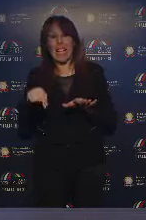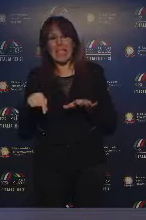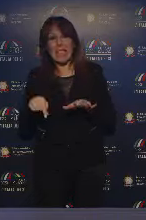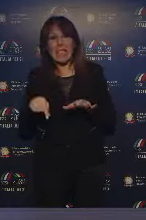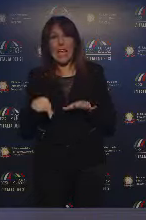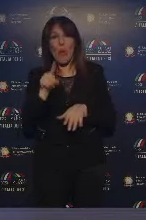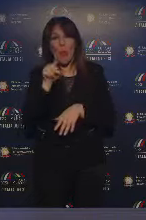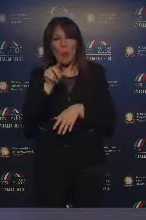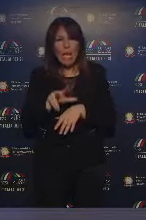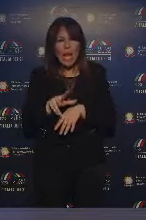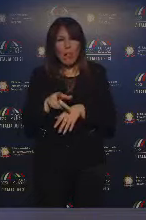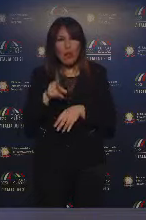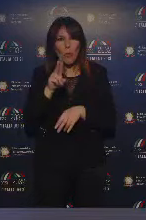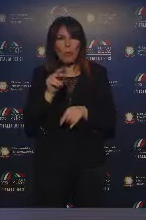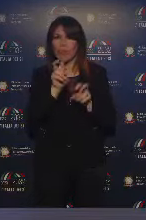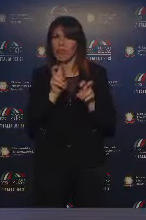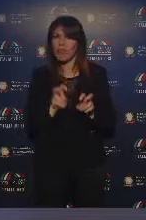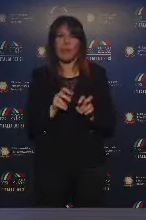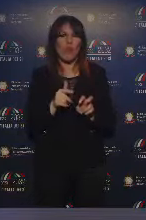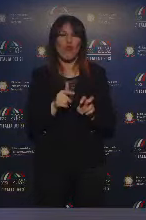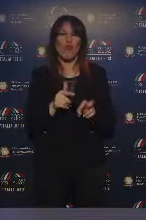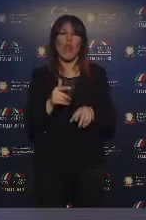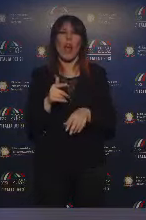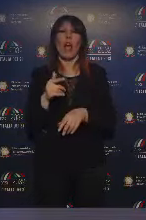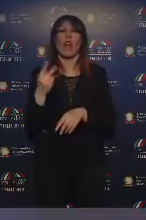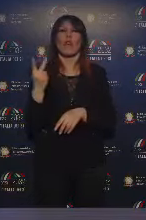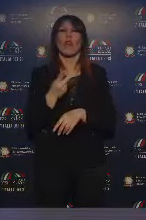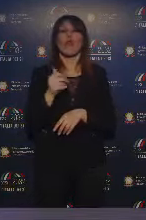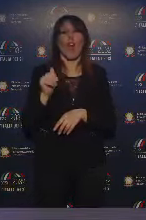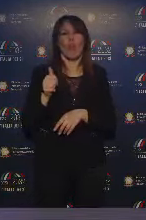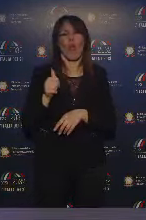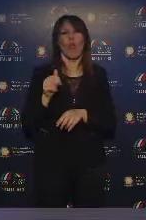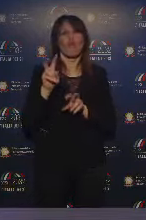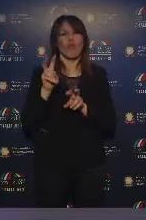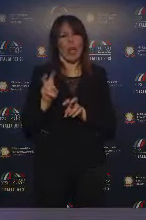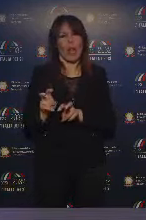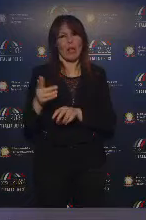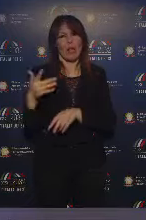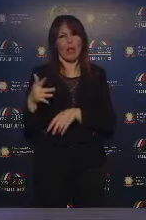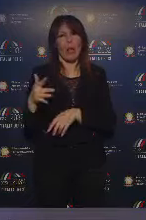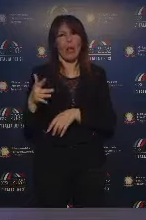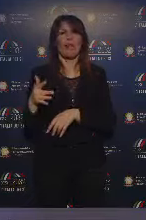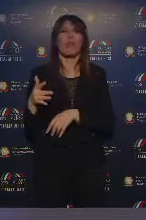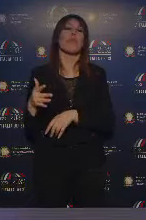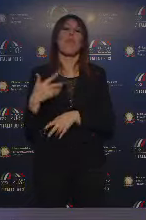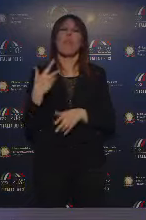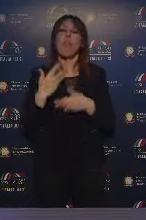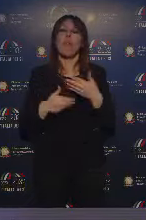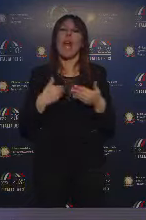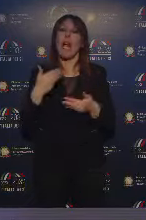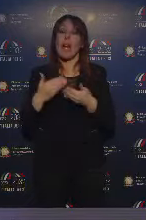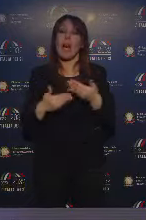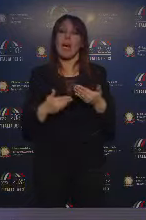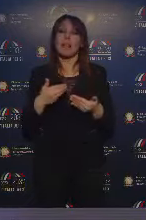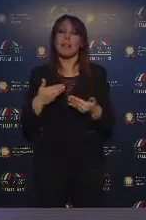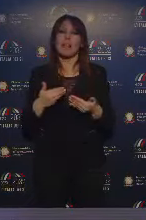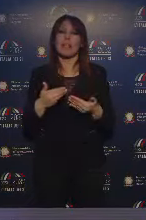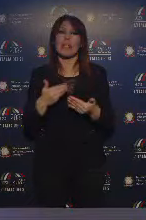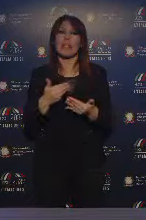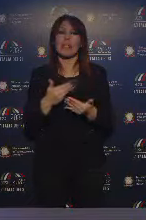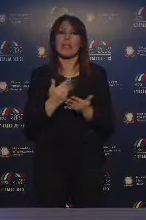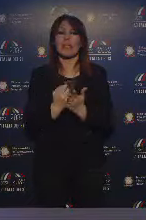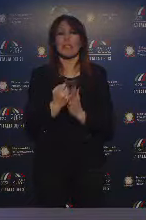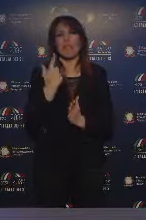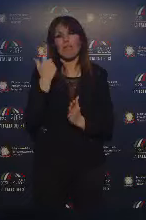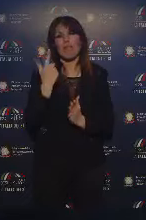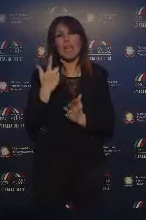un terzo non elettrificate 211 elettrificate andiamo avanti principali